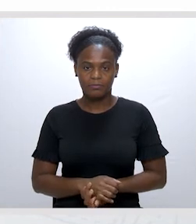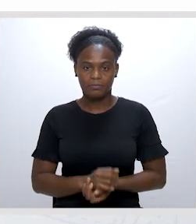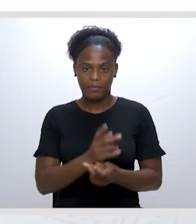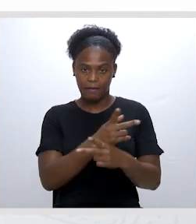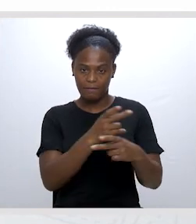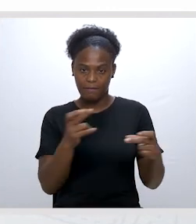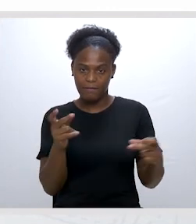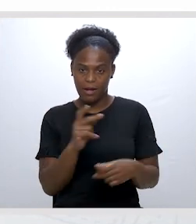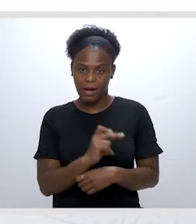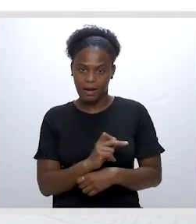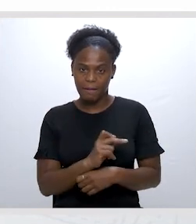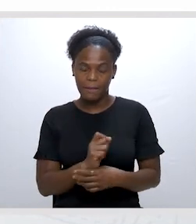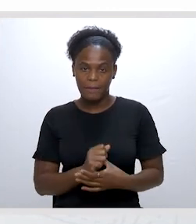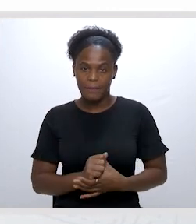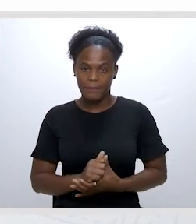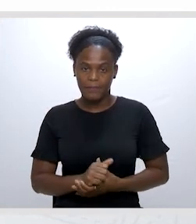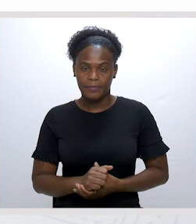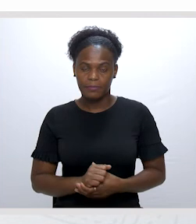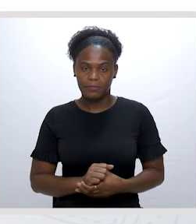La ligne A,